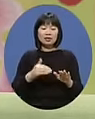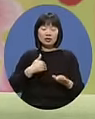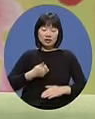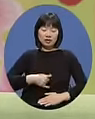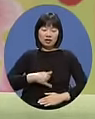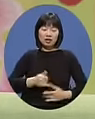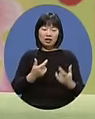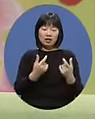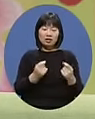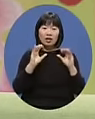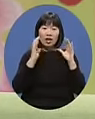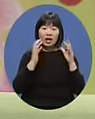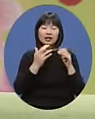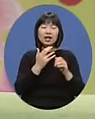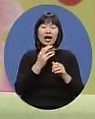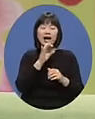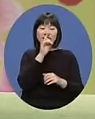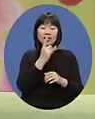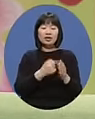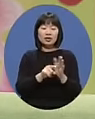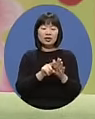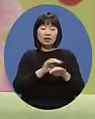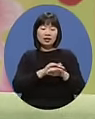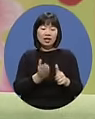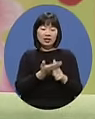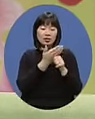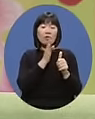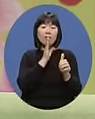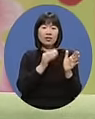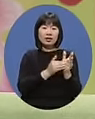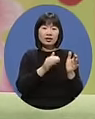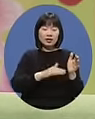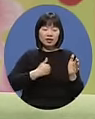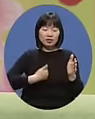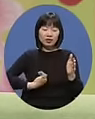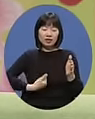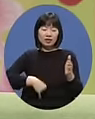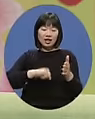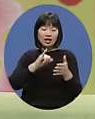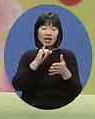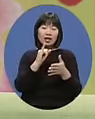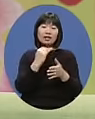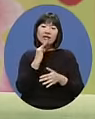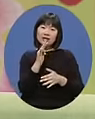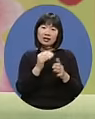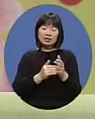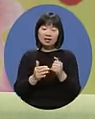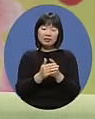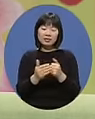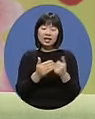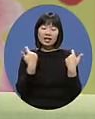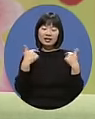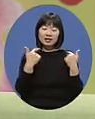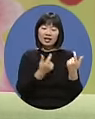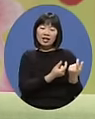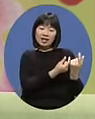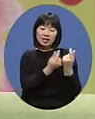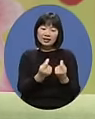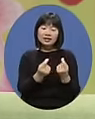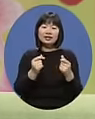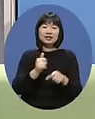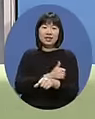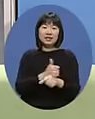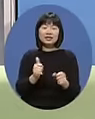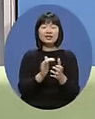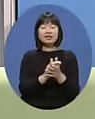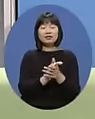아이는 그런 아이가 되지 않도록 좀 잘 키워야 될 텐데, 이제 저희 딸 4살 정도 되니까 단짝 친구라는 게 생기더라고요. 민재도 단짝 친구 있죠?